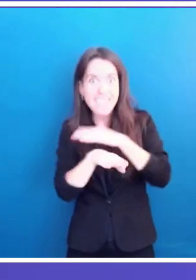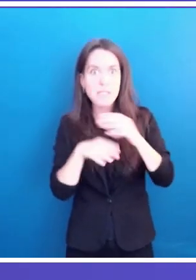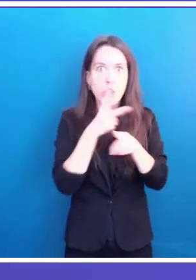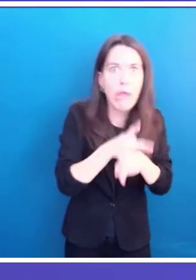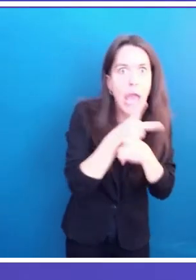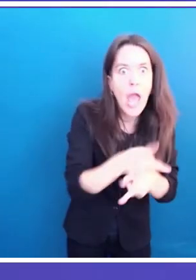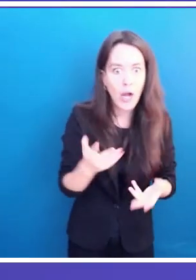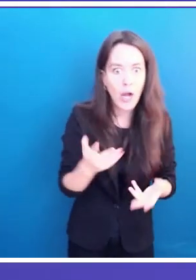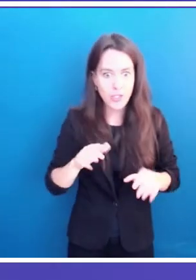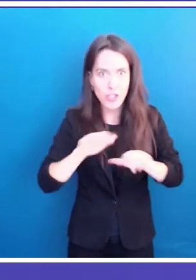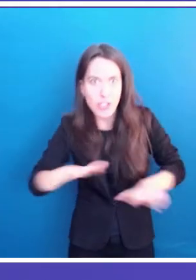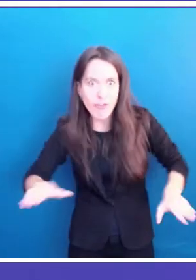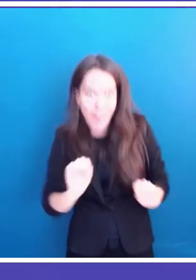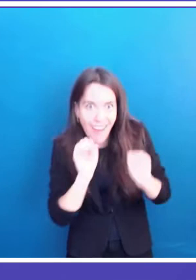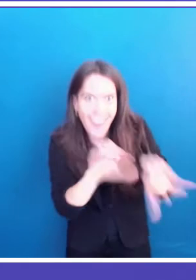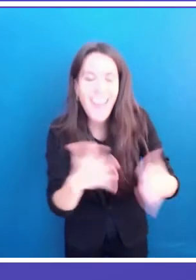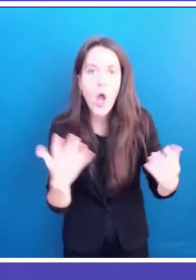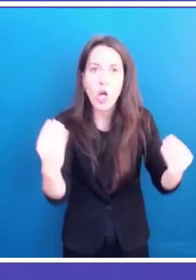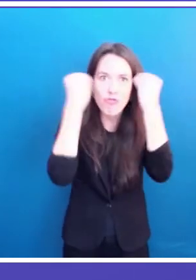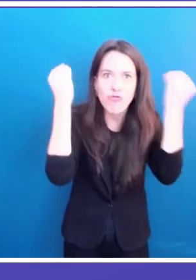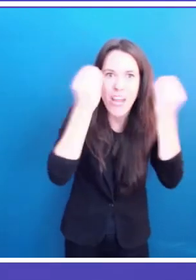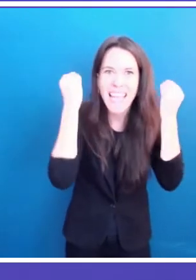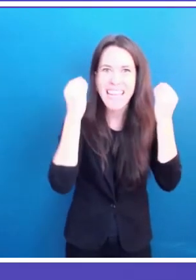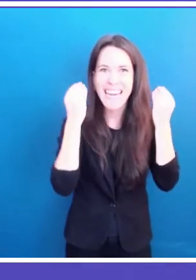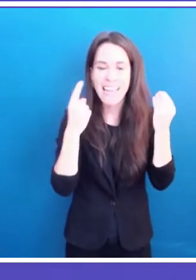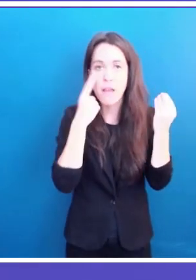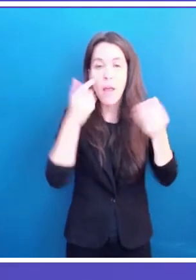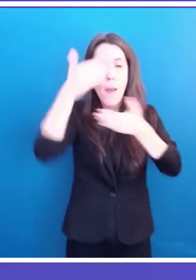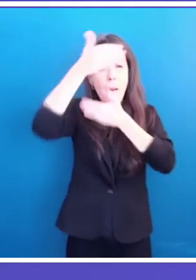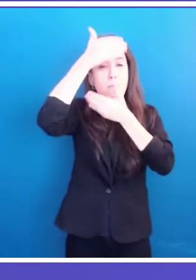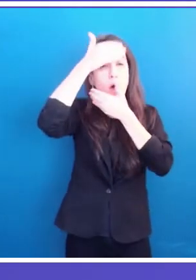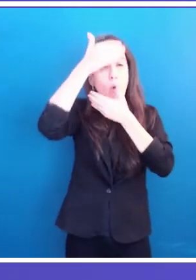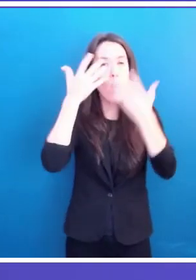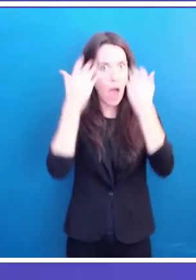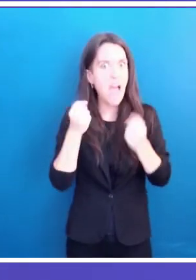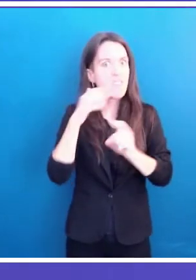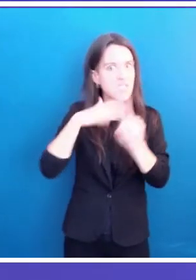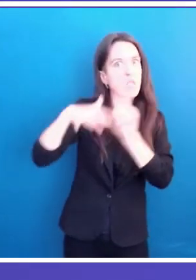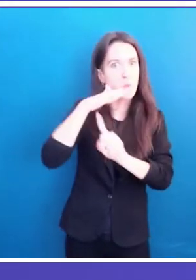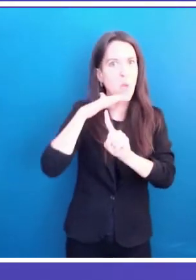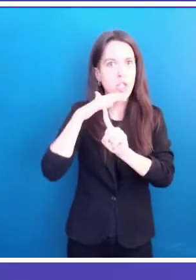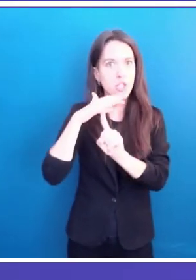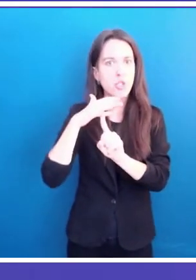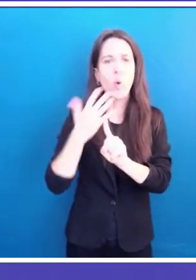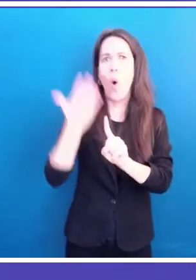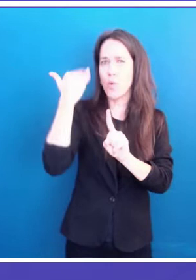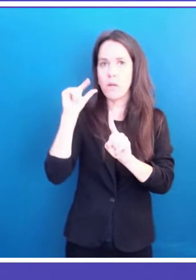أصلا نقص حاد في مجال البنية التحتية، وبالتالي ثمة أصلا نقص موجود